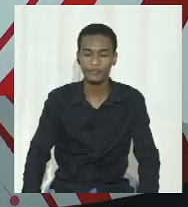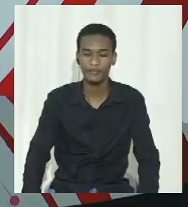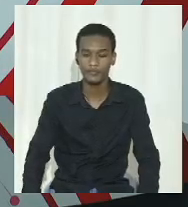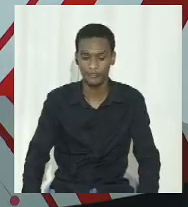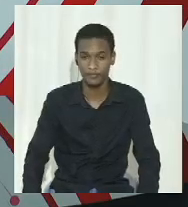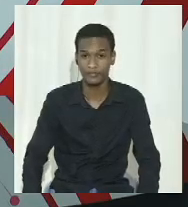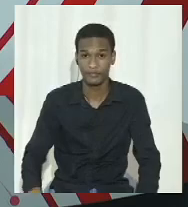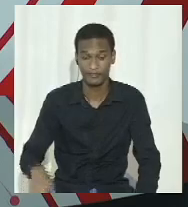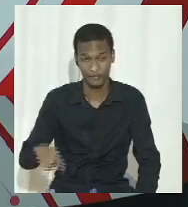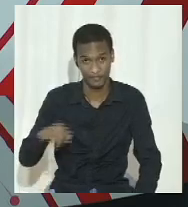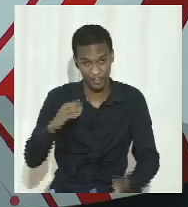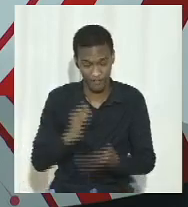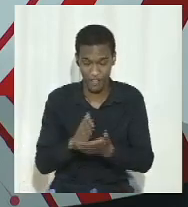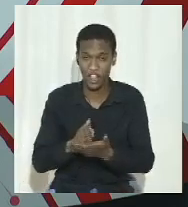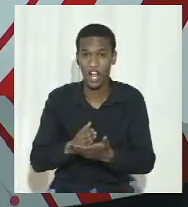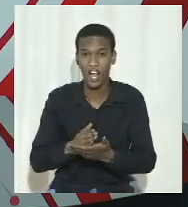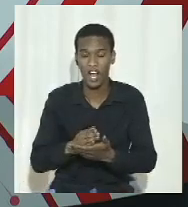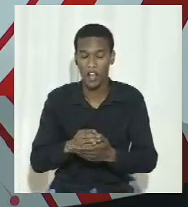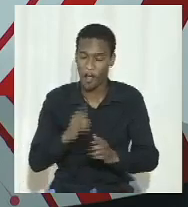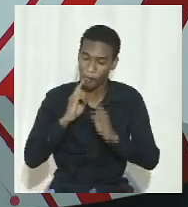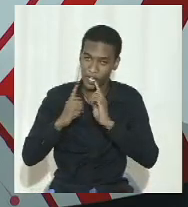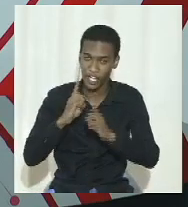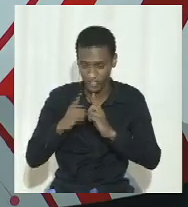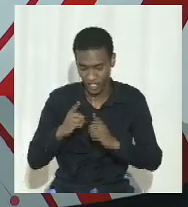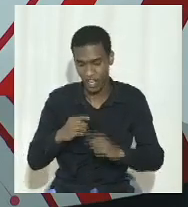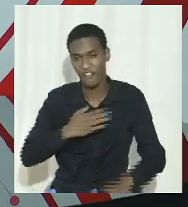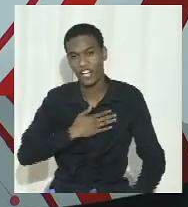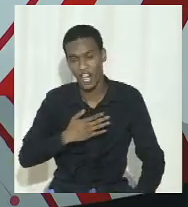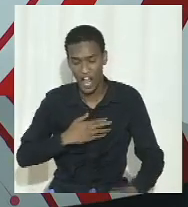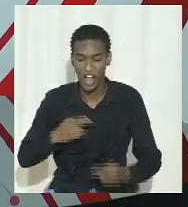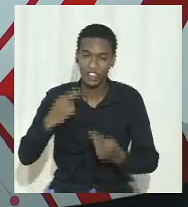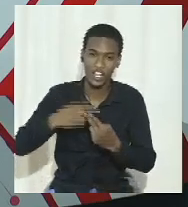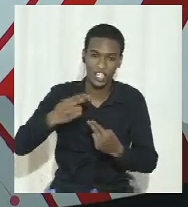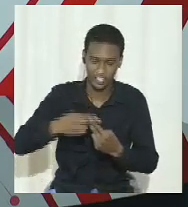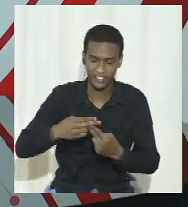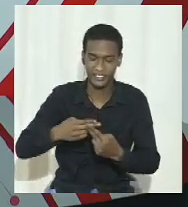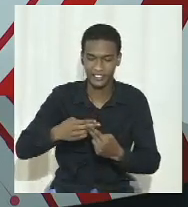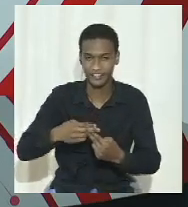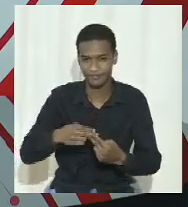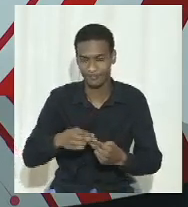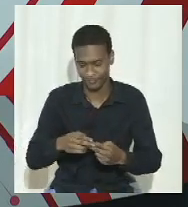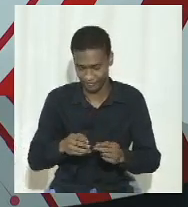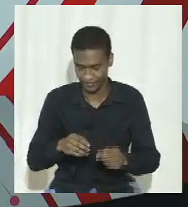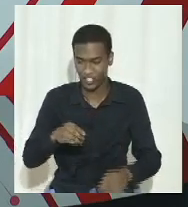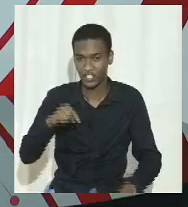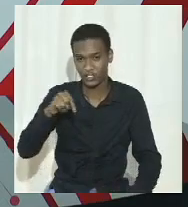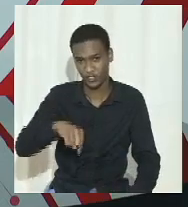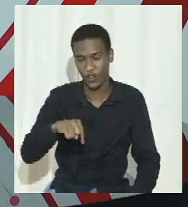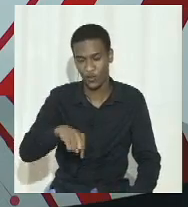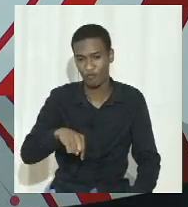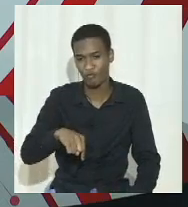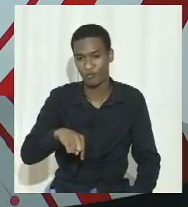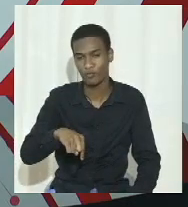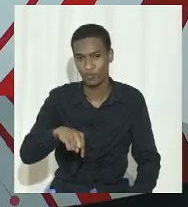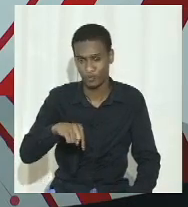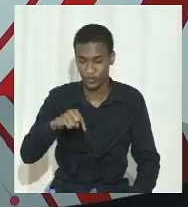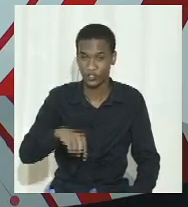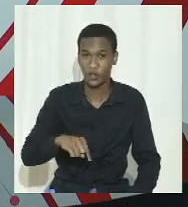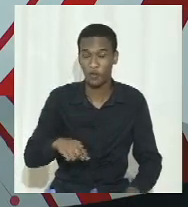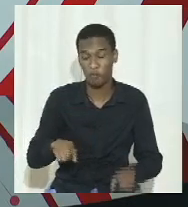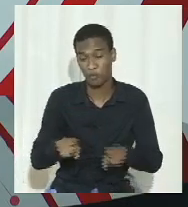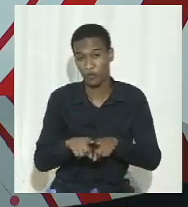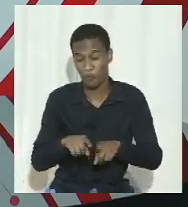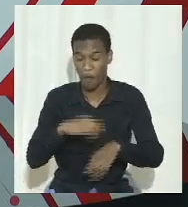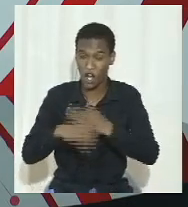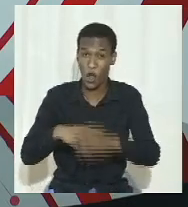Efa niresaka fampianarana teknika sy fampiofanana arakasa ihany isika, ampiarina amin'ny alalan'ny pedagogia